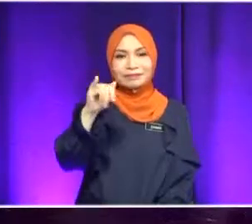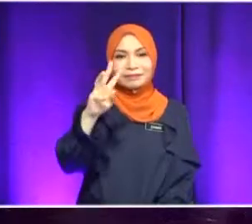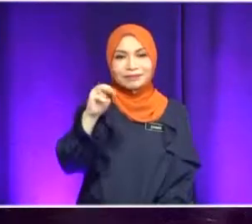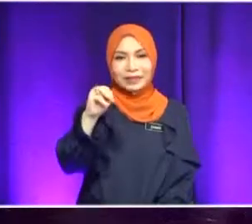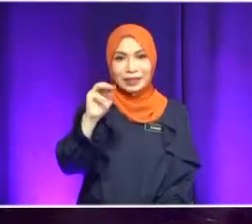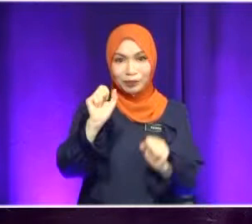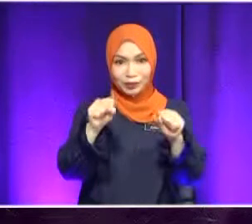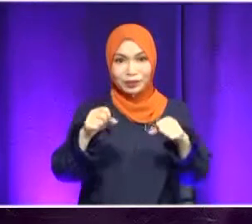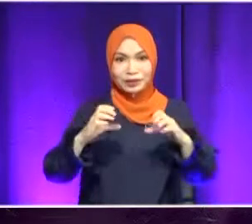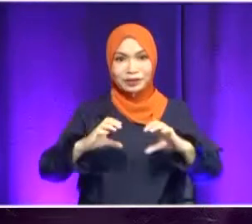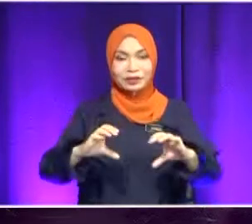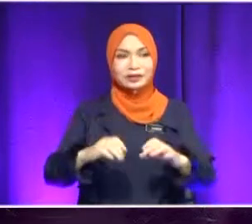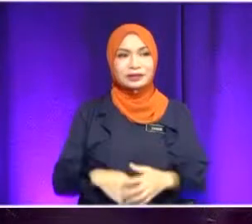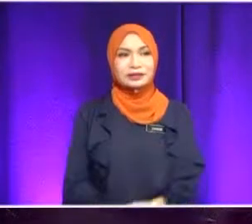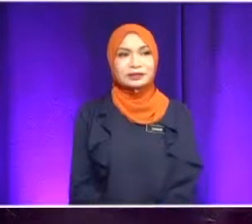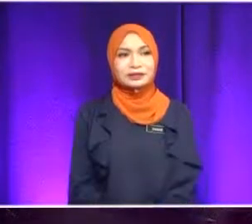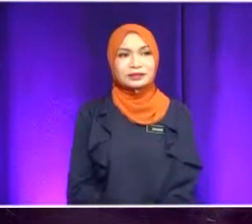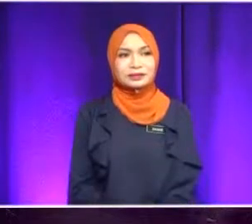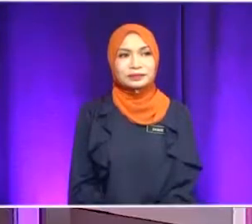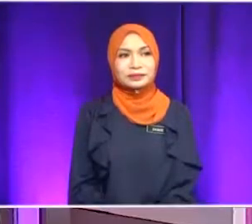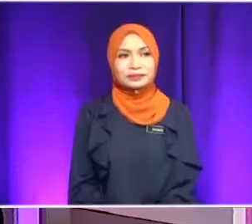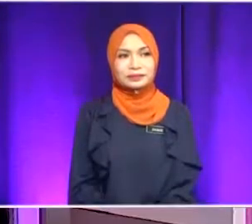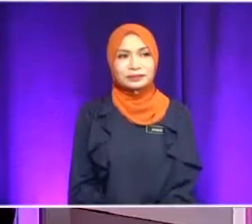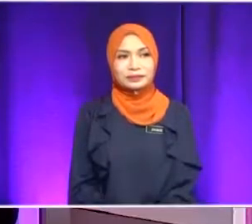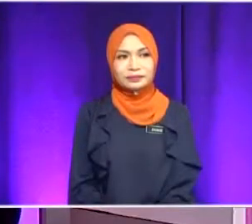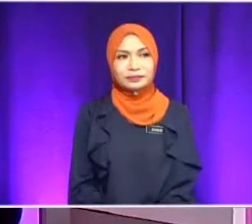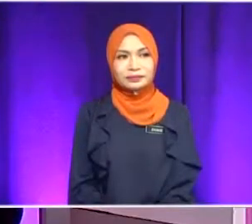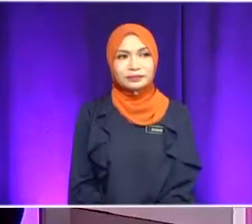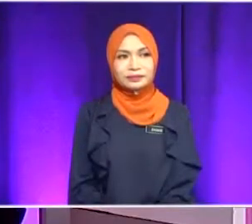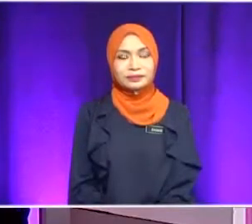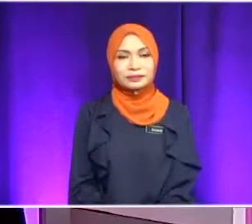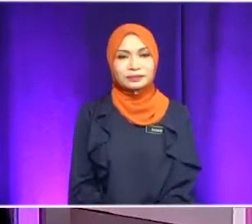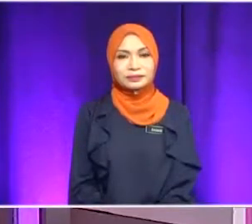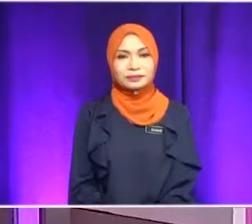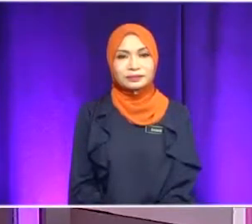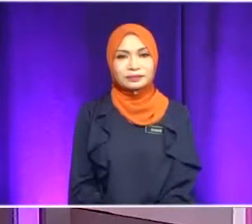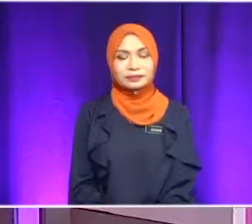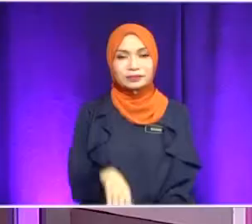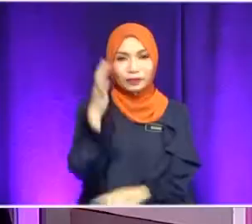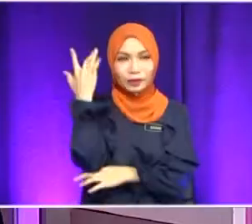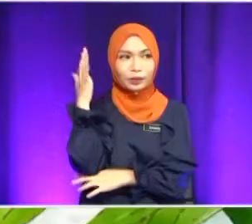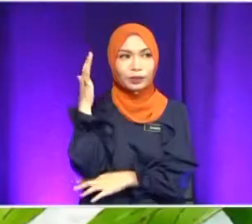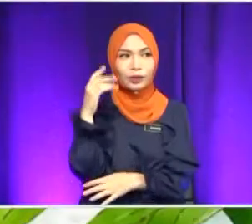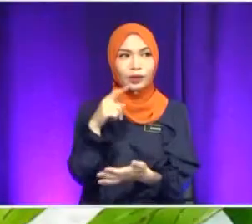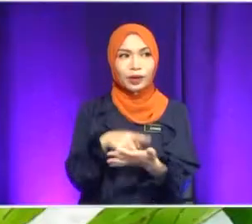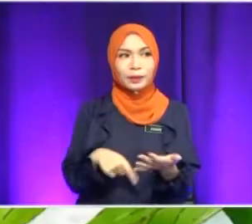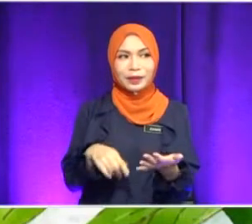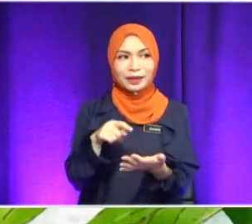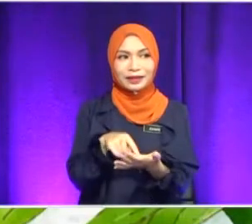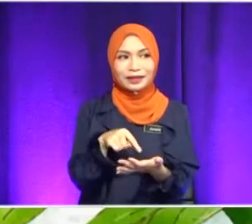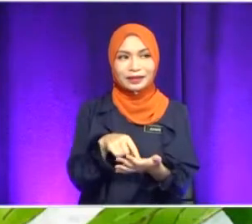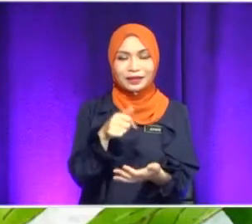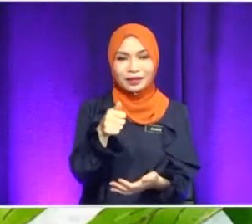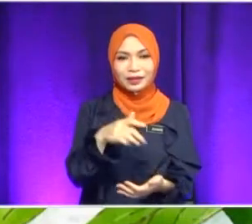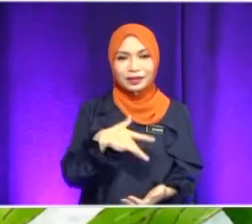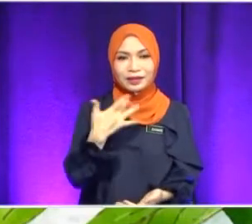hai oke oke beli Apoko apa yang diberi dalam gampang dicontoh nih oke lagi